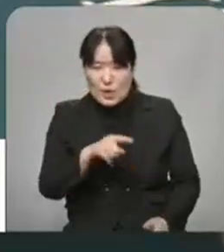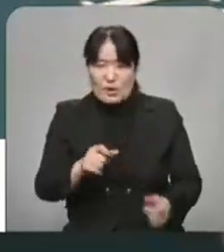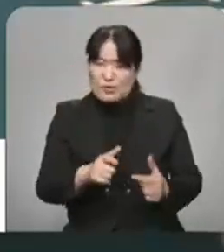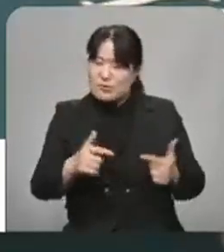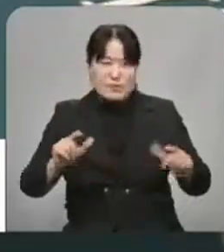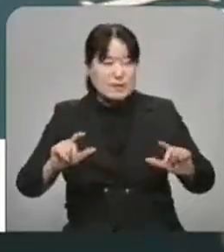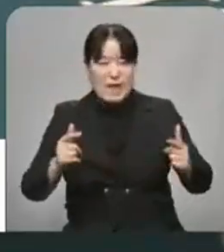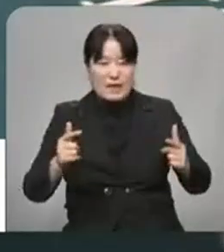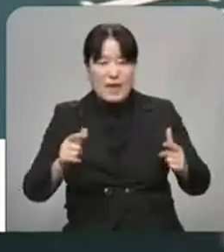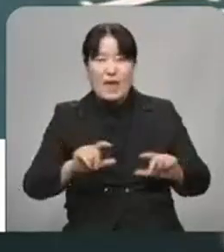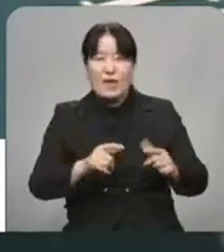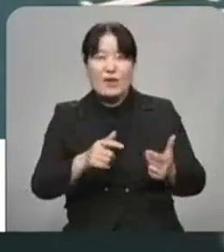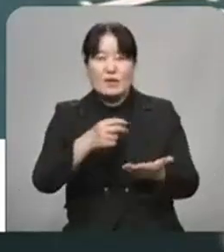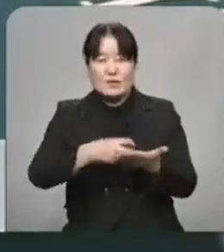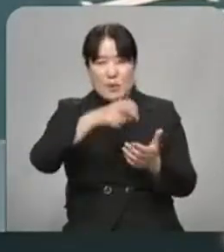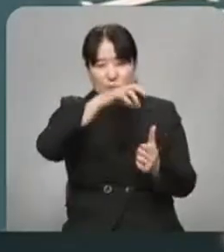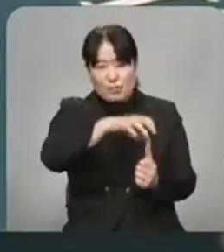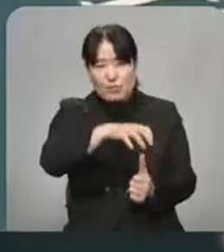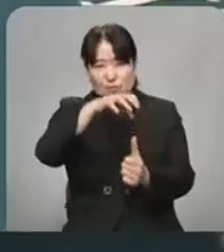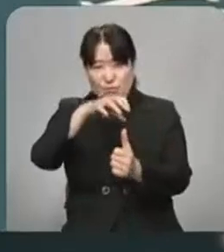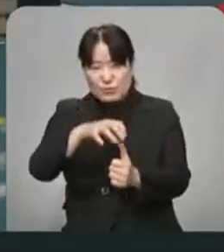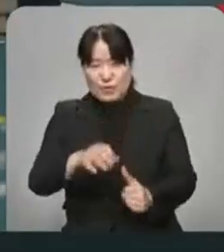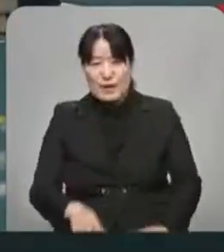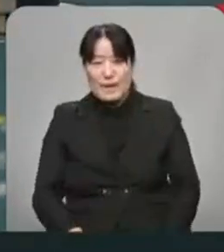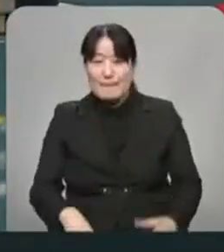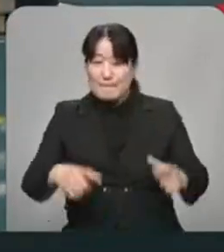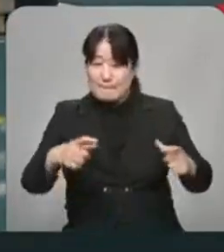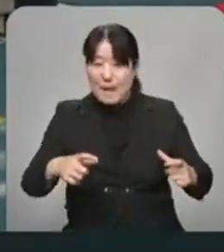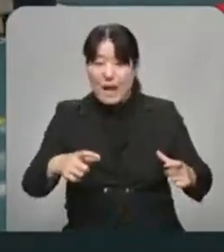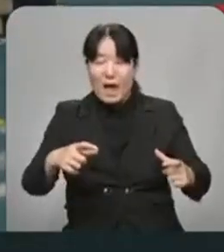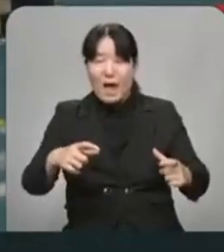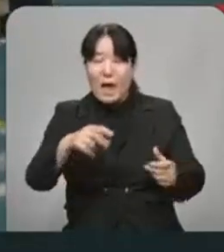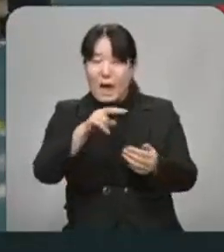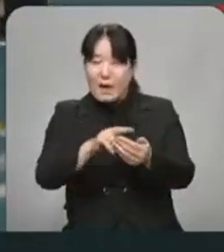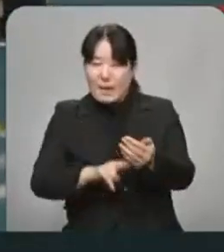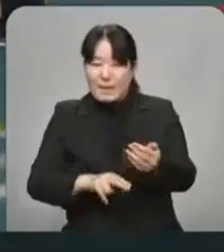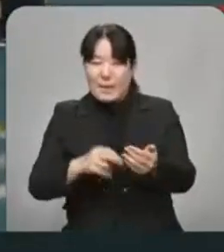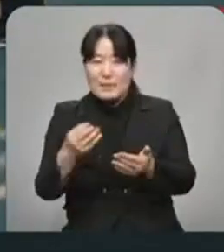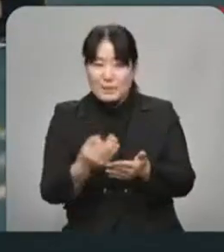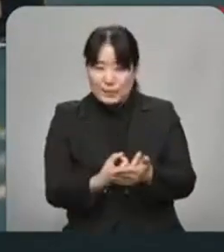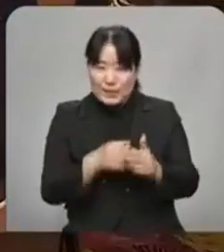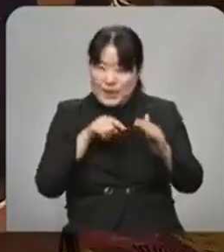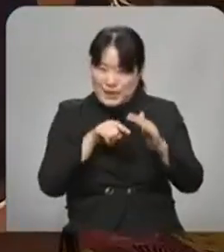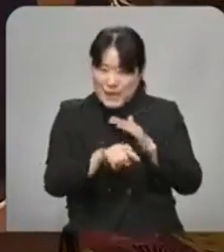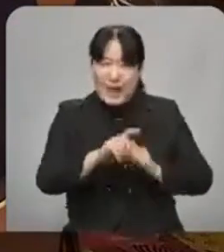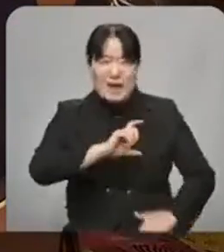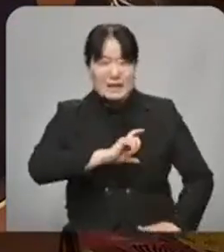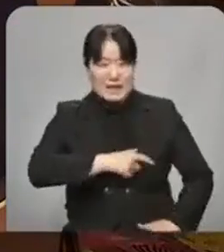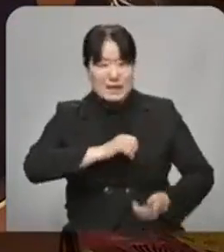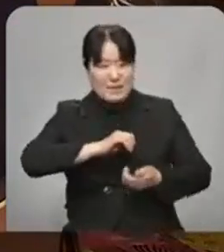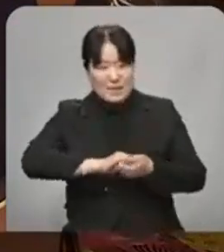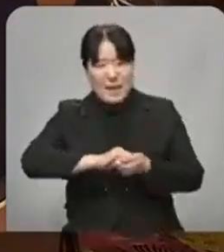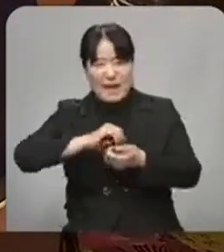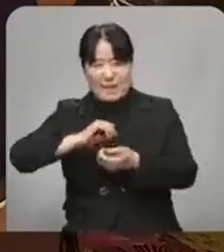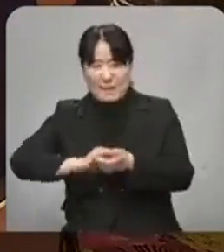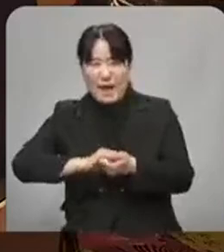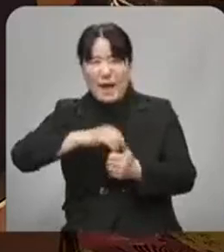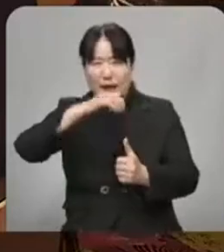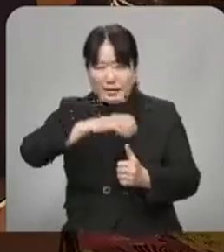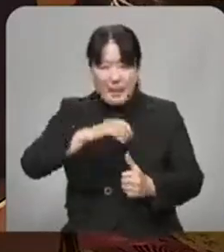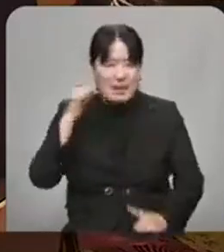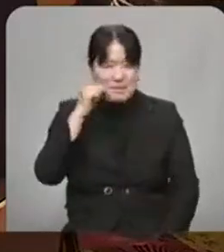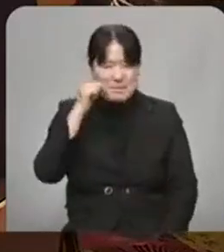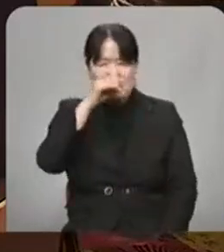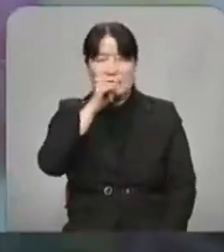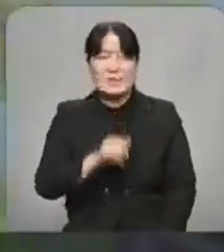이유로 각종 규제를 받고 있습니다 영업장수와 매출액 규모부터 출입일수 자격 제한 등 규제가 다양하고 엄격합니다